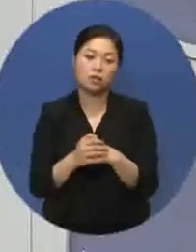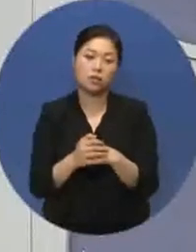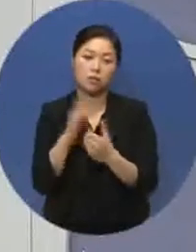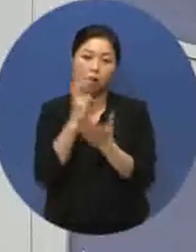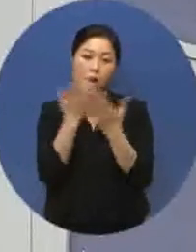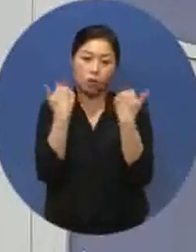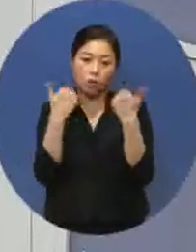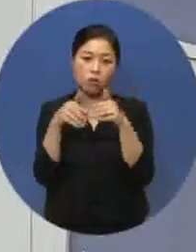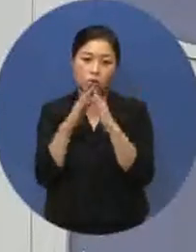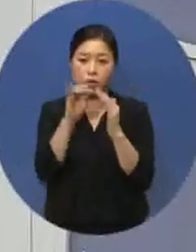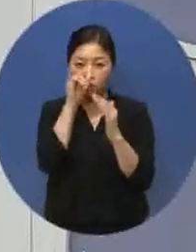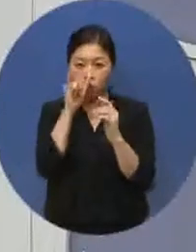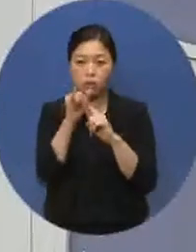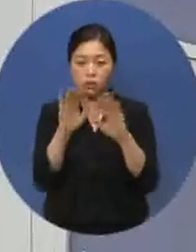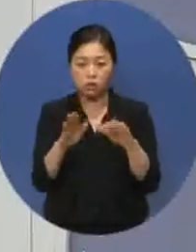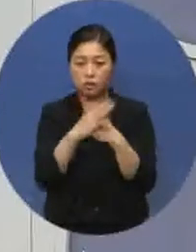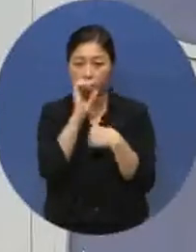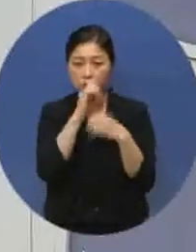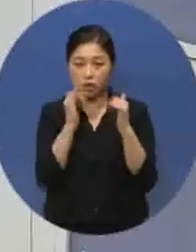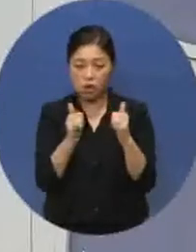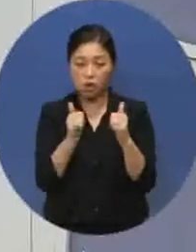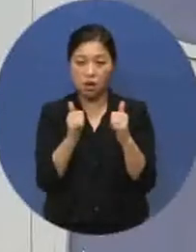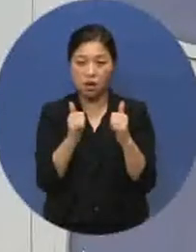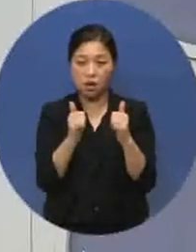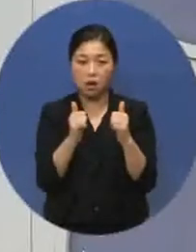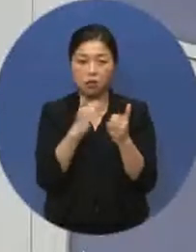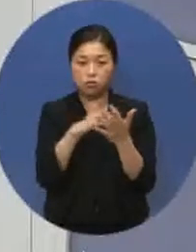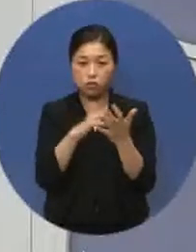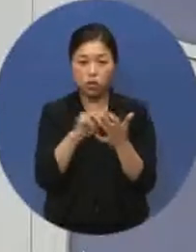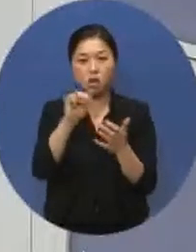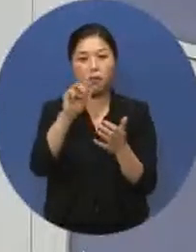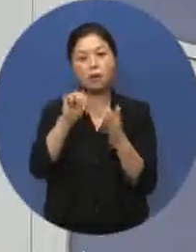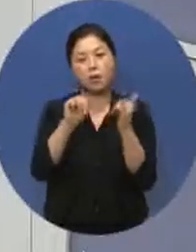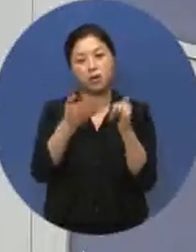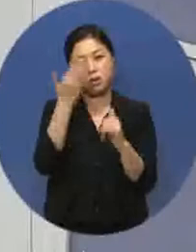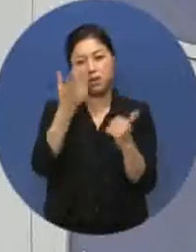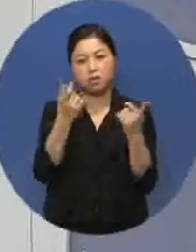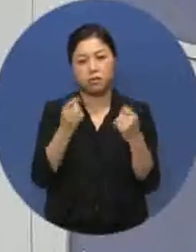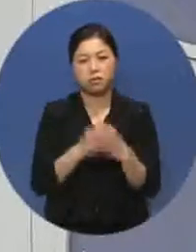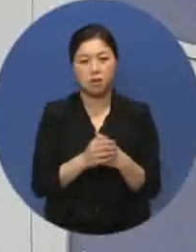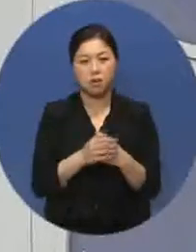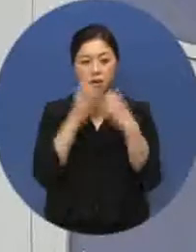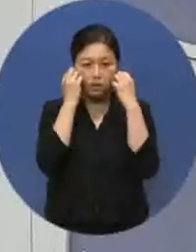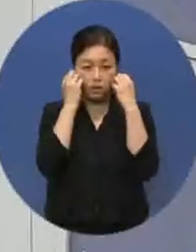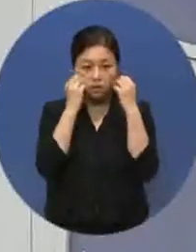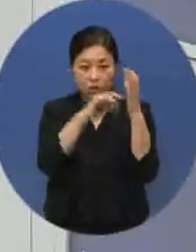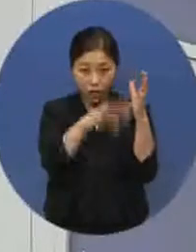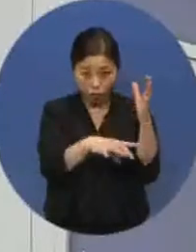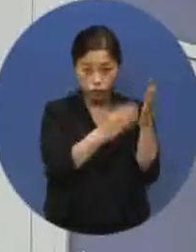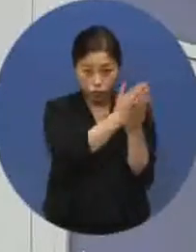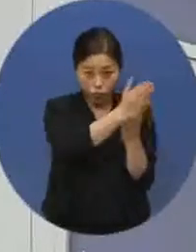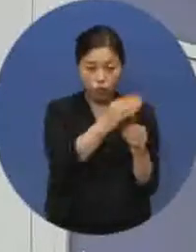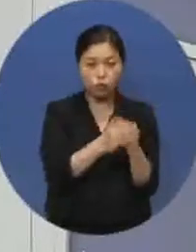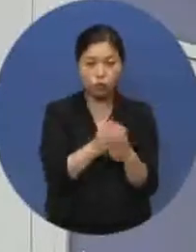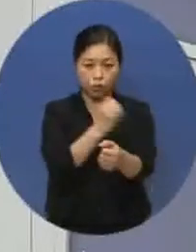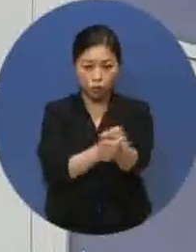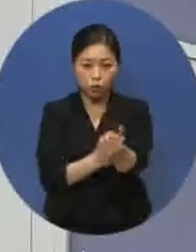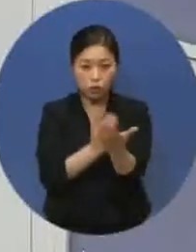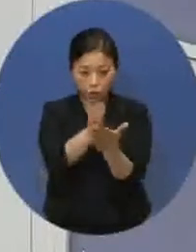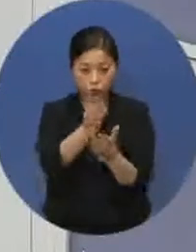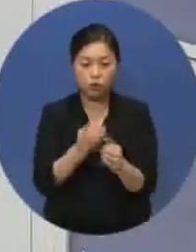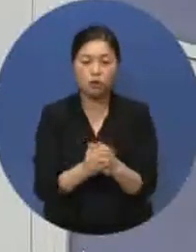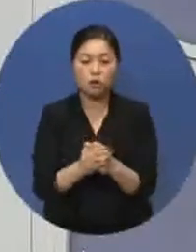숫자가 3만 명이 되는 이런 시대에는 말씀하신 대로 세무 전문 변호사, 노무 전문 변호사,